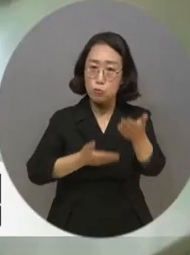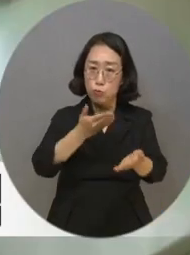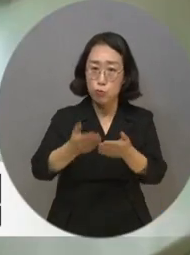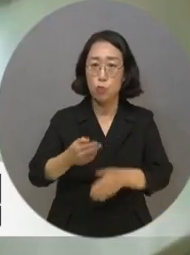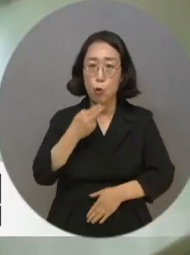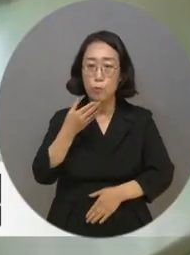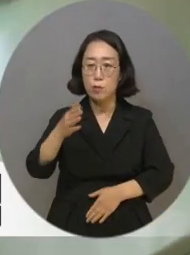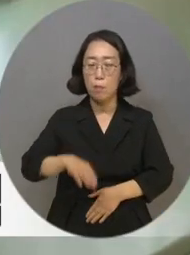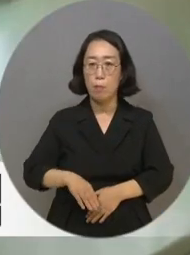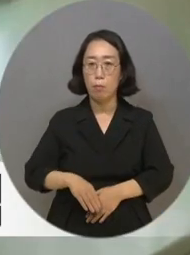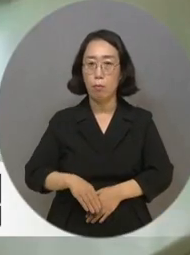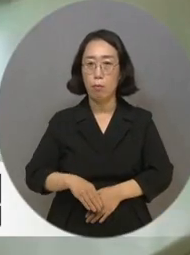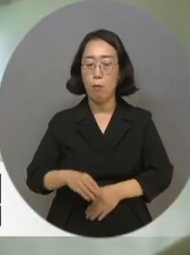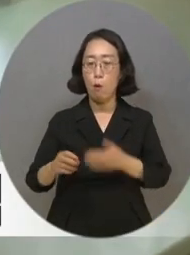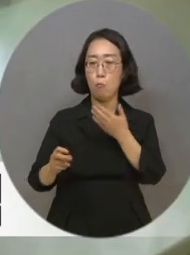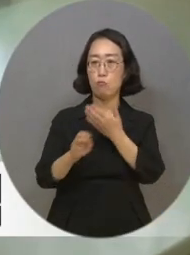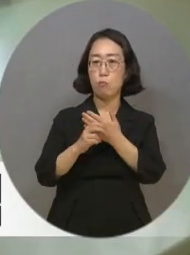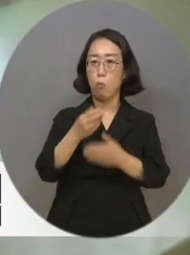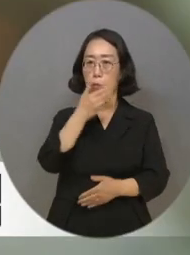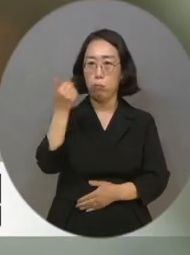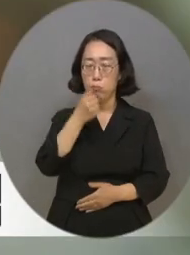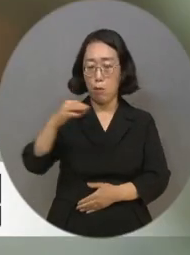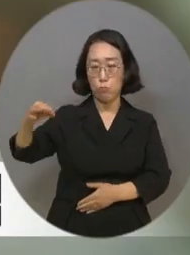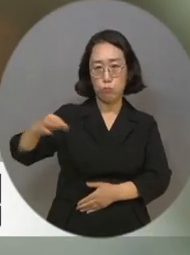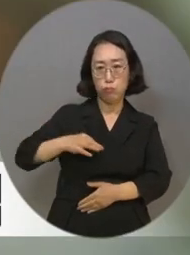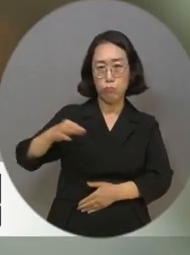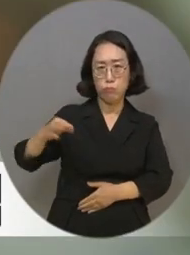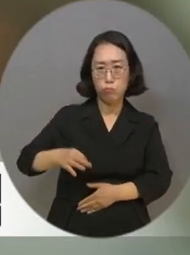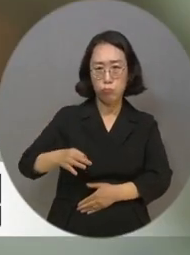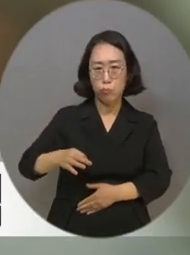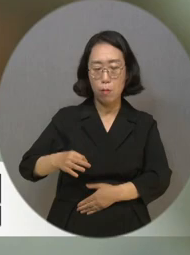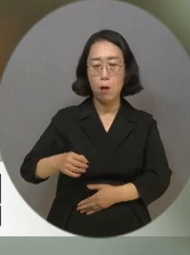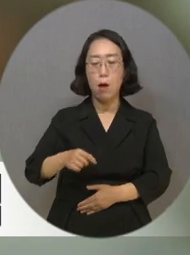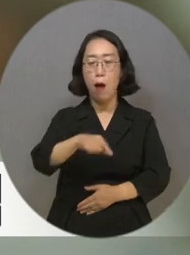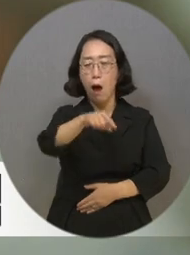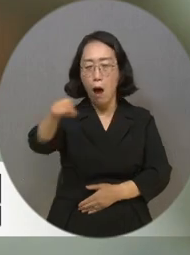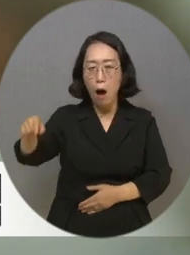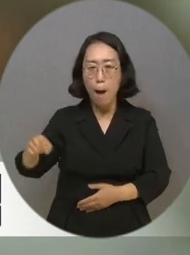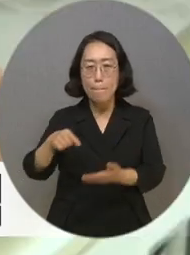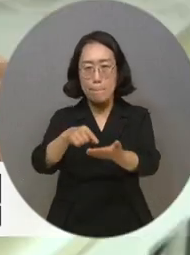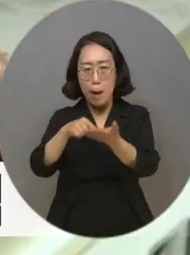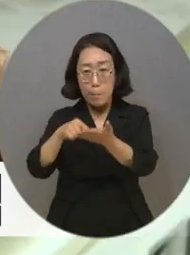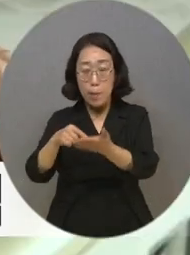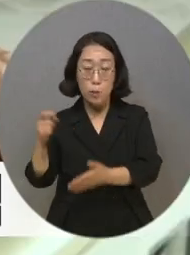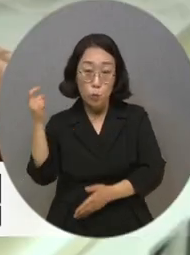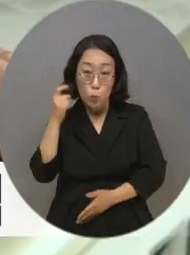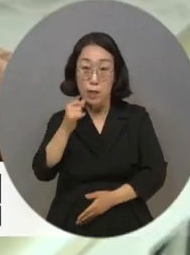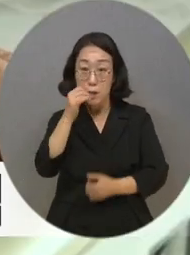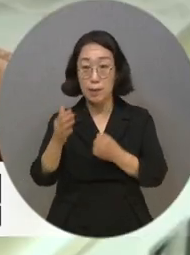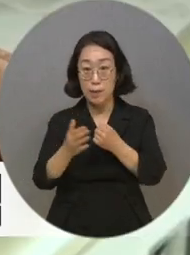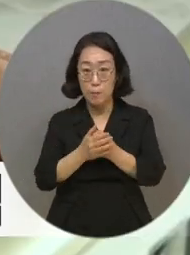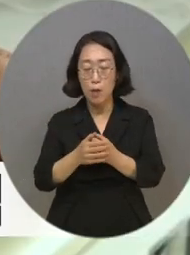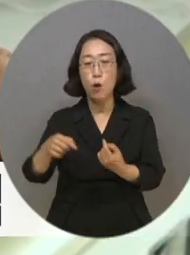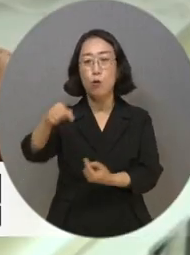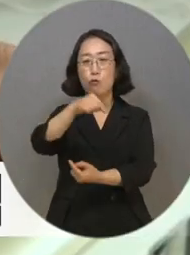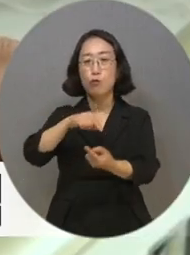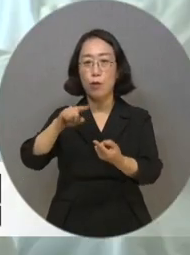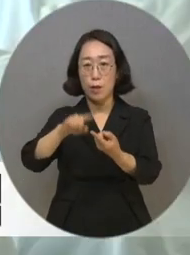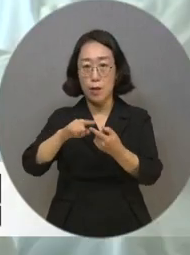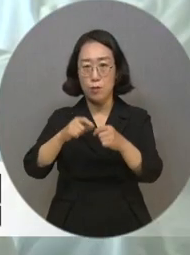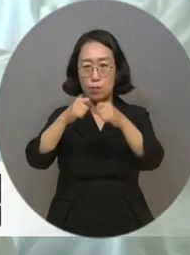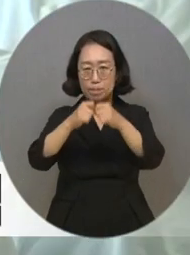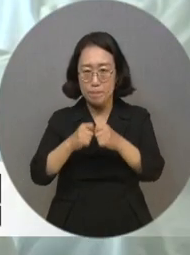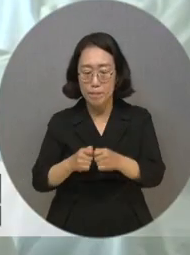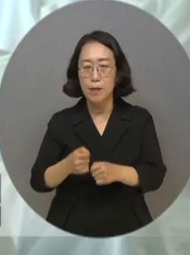제공하지 않고도 부당하게 급여를 청구하는 사례가 있다는 현장 민원을 반영해 가족 요양제도 운영에 대한 실태